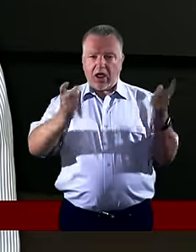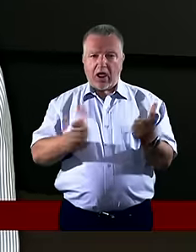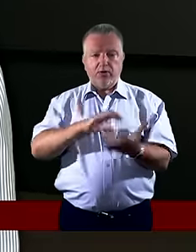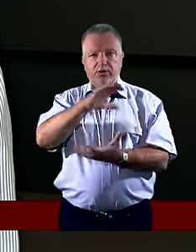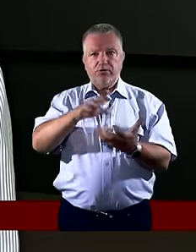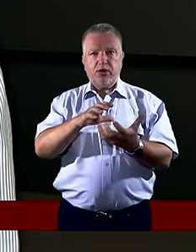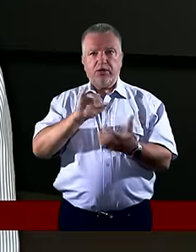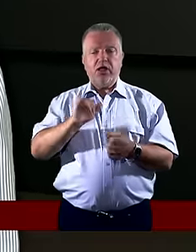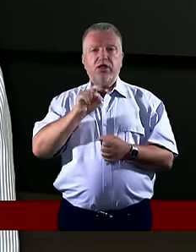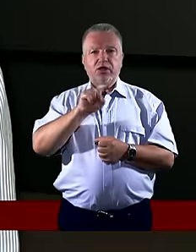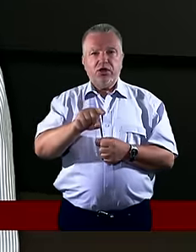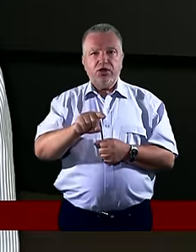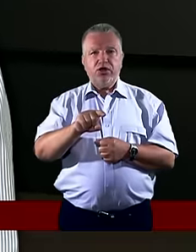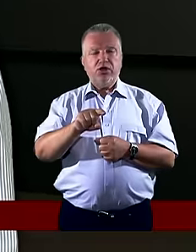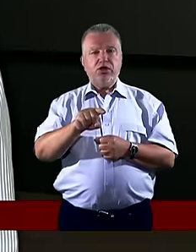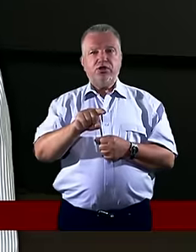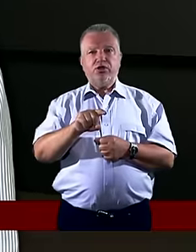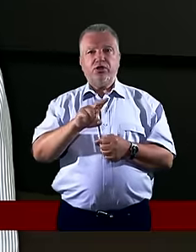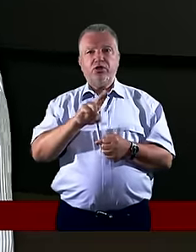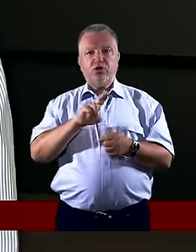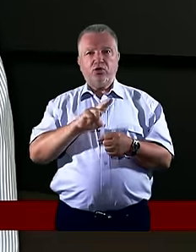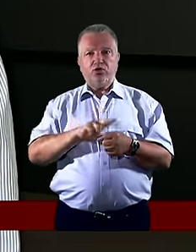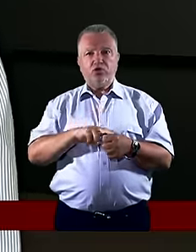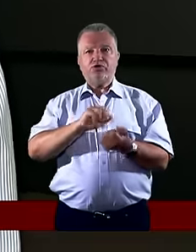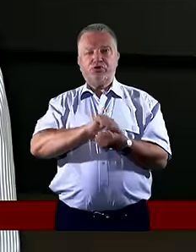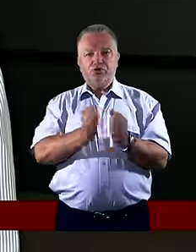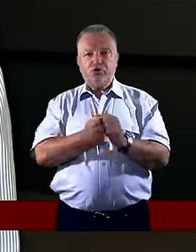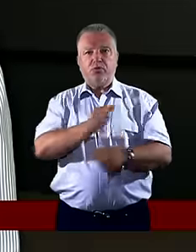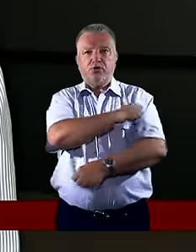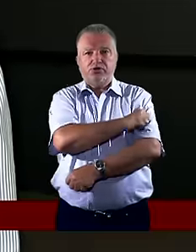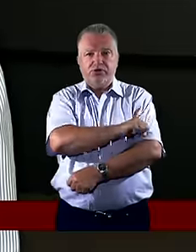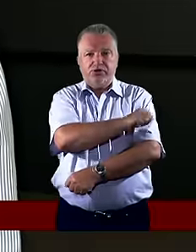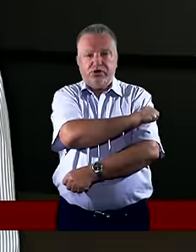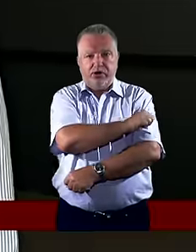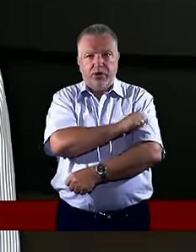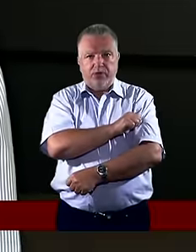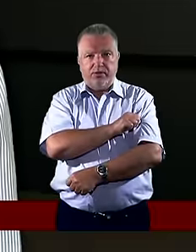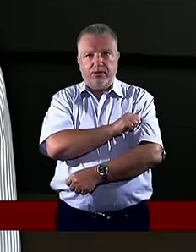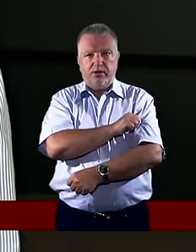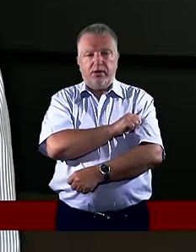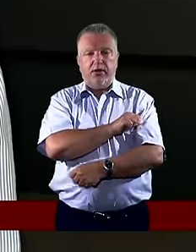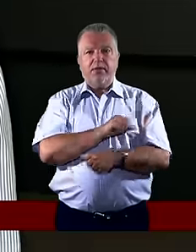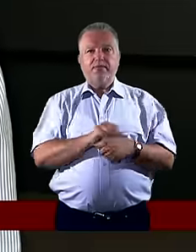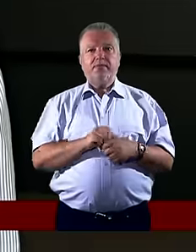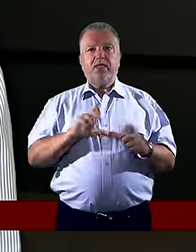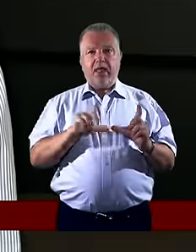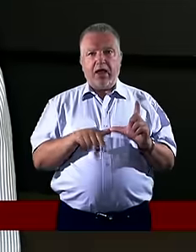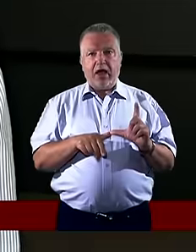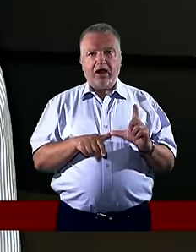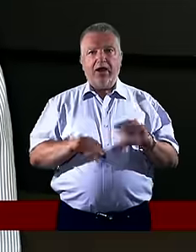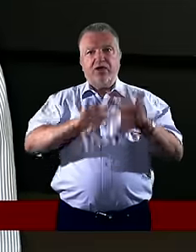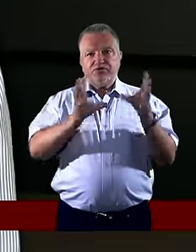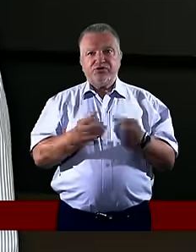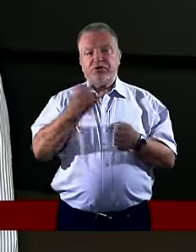to dotyczy i tych kręgów kulturowych, które się typowo wiążą z chrześcijaństwem, potrzeba takiej nowej